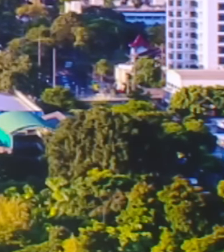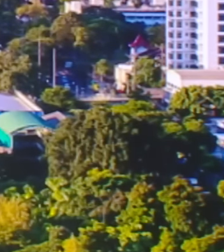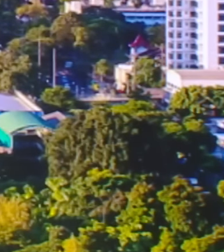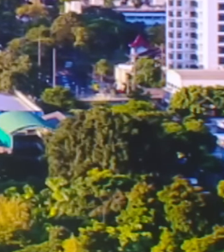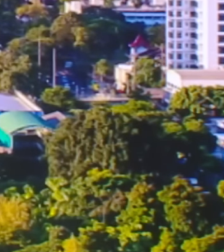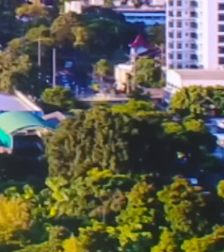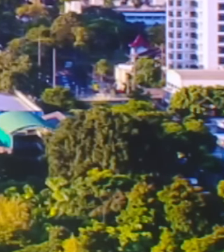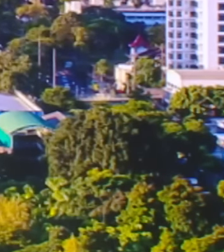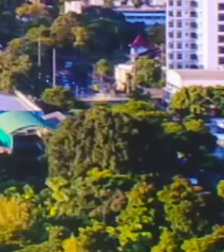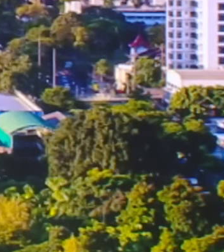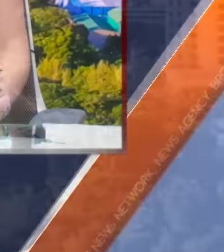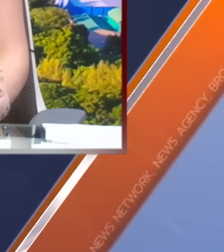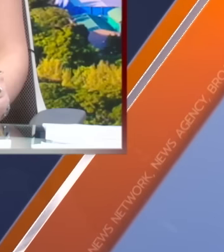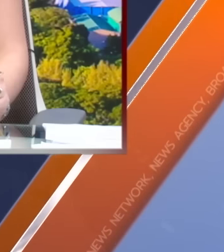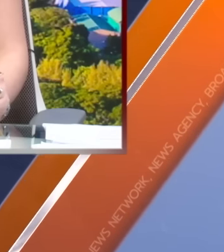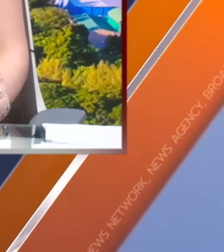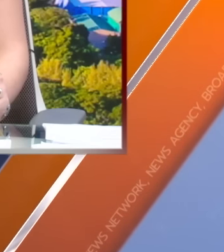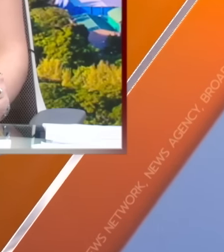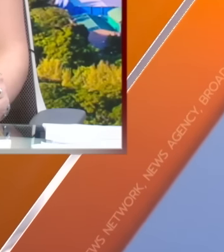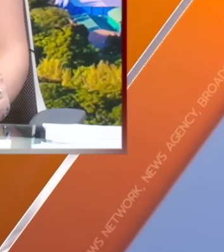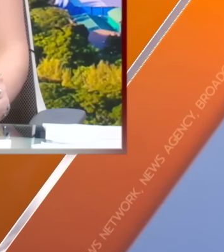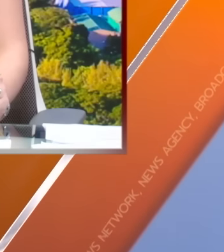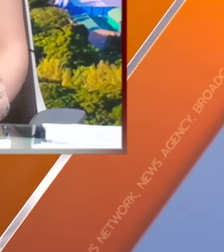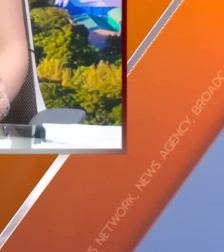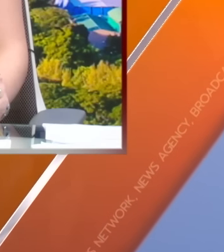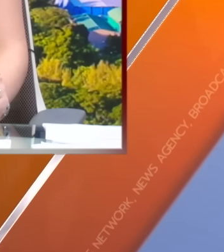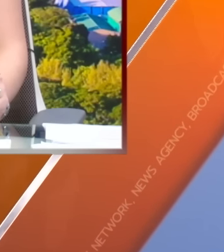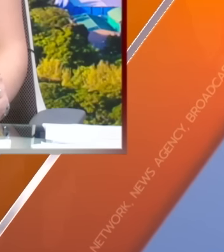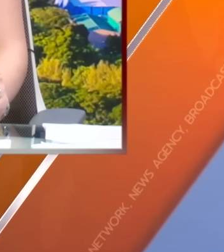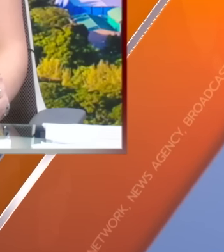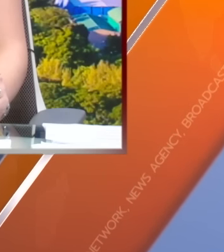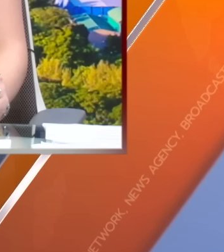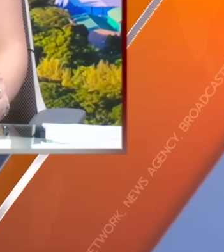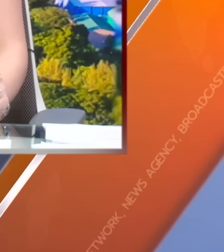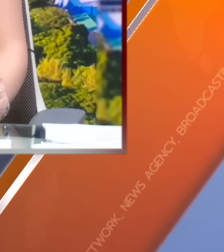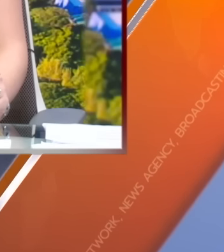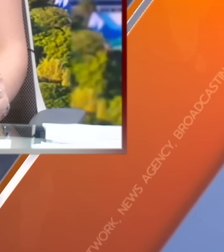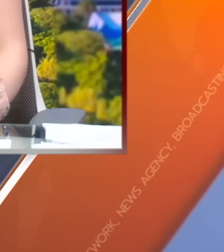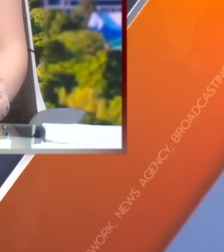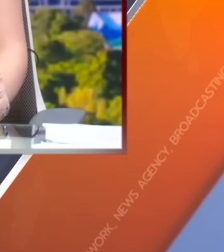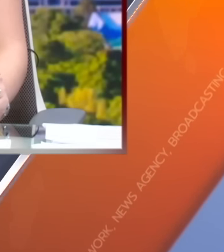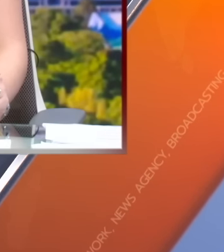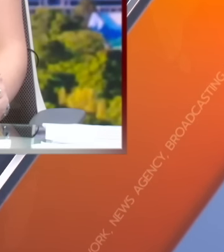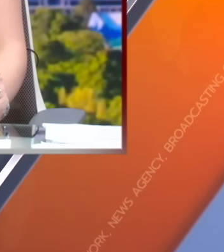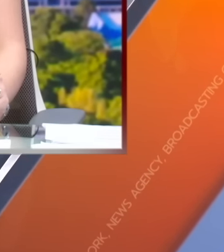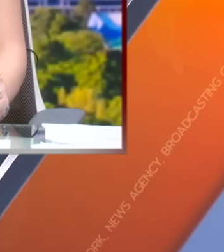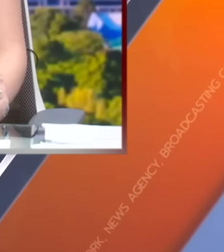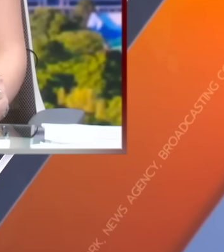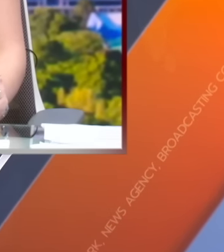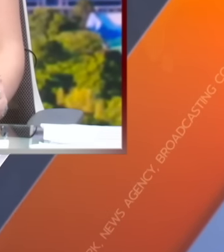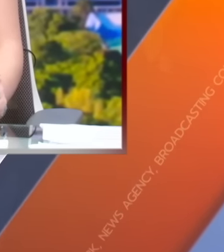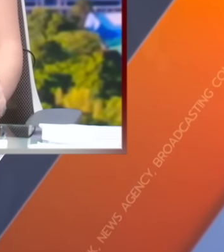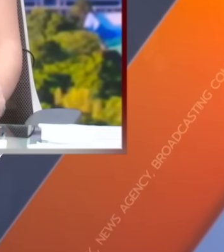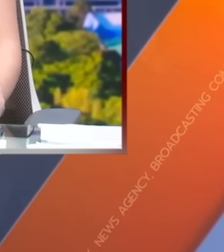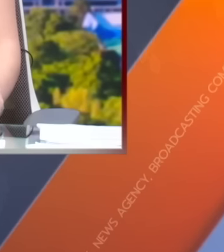าด้วยรายละเอียดเป็นอย่างไรเชิญคุณนิวเลยค่ะ ในช่วง3ปีที่ผ่านมานะครับมีพายุไต้ฝุ่นเนี่ยเข้าไทยเพียงแค่1ลูกเท่านั้นนะครับลิซ่าก็